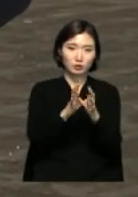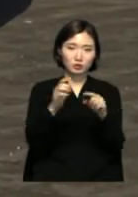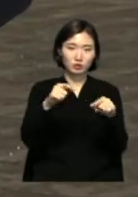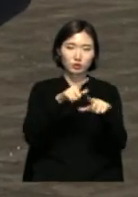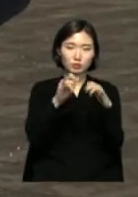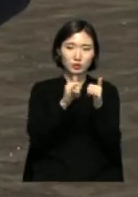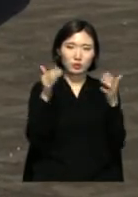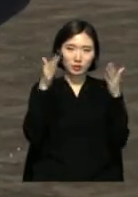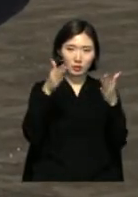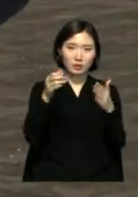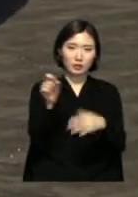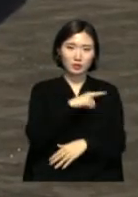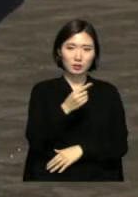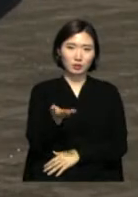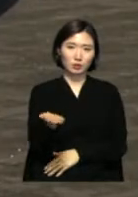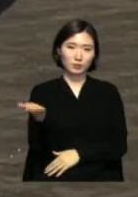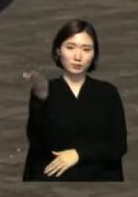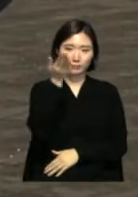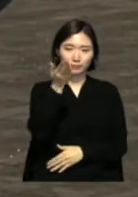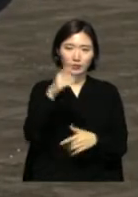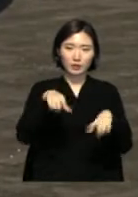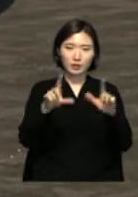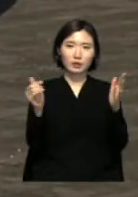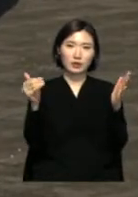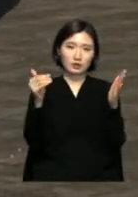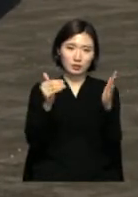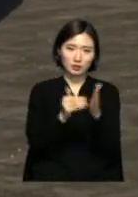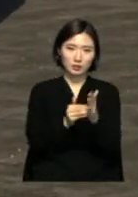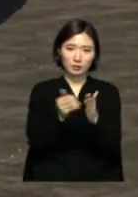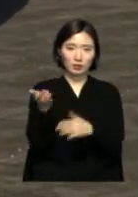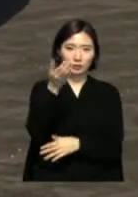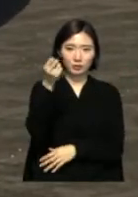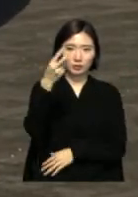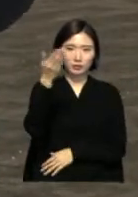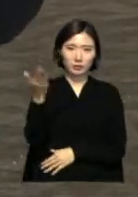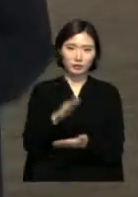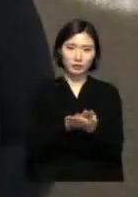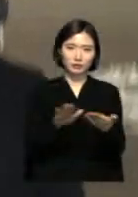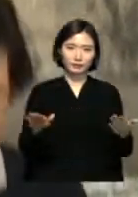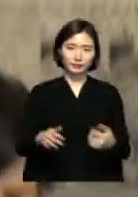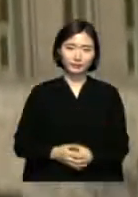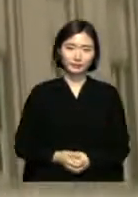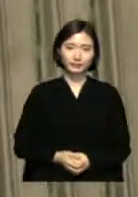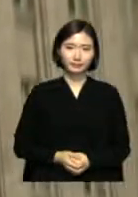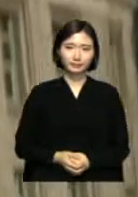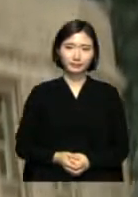주민을 향해 가장 높게 업되는 그날까지 천서연, 성지연의 업앤다운이었습니다.